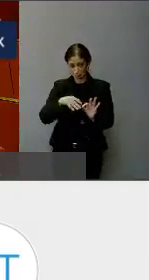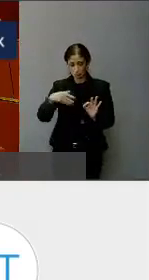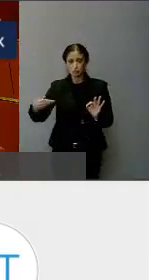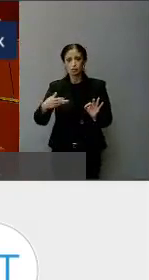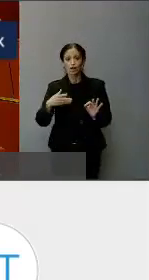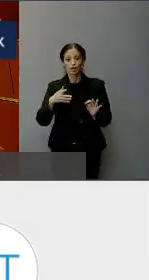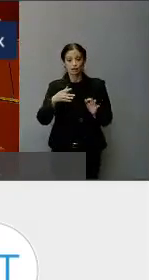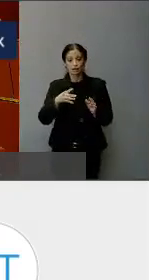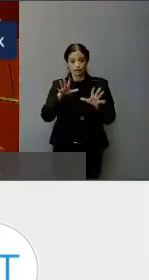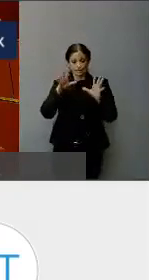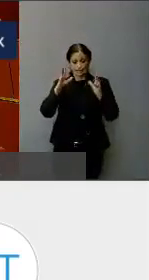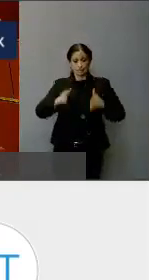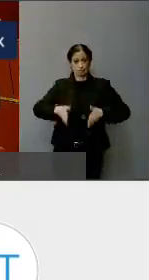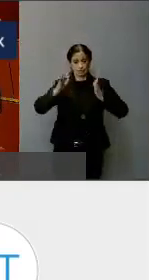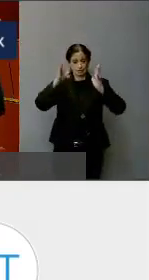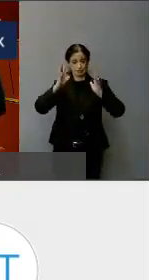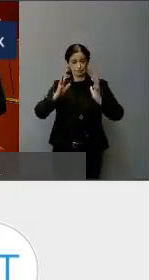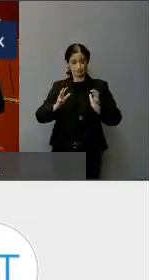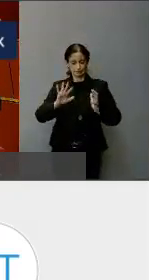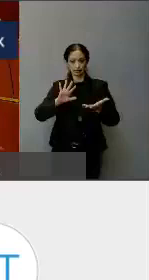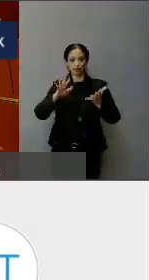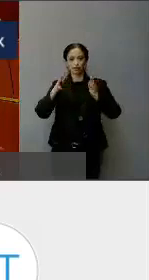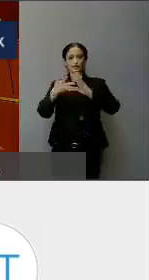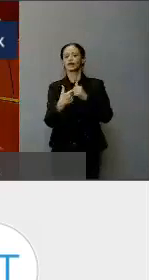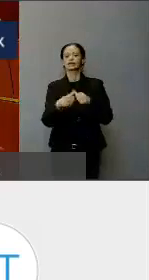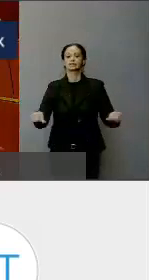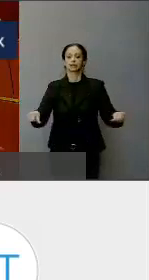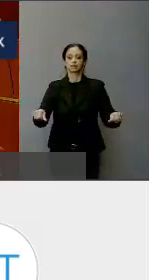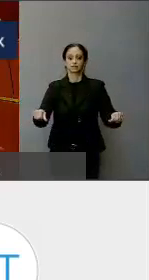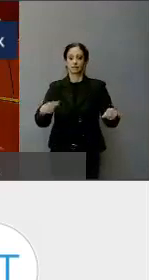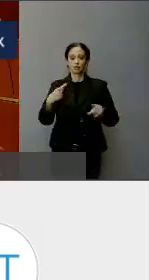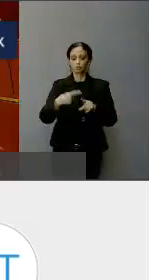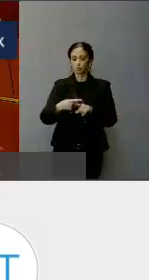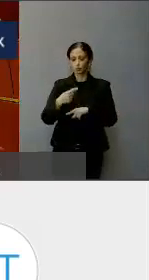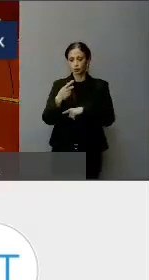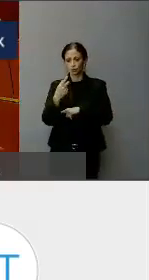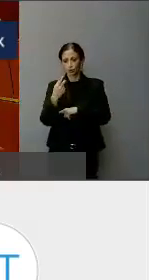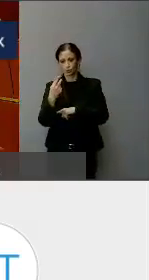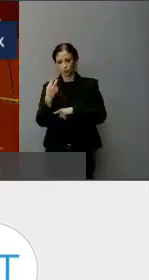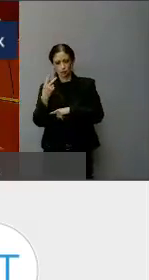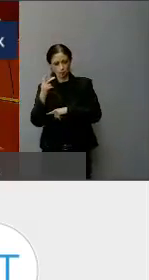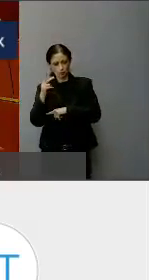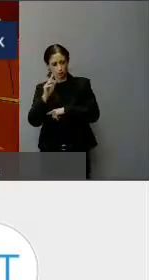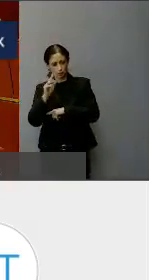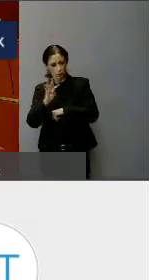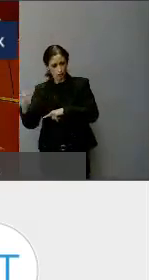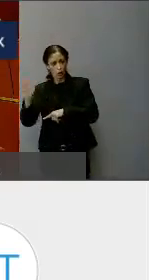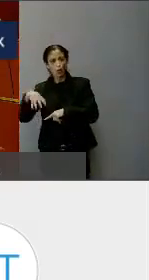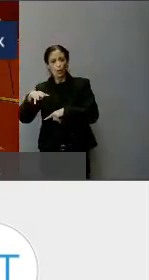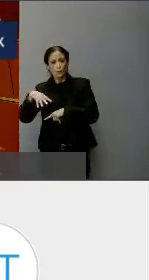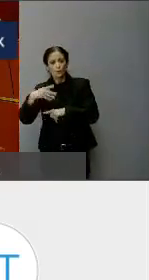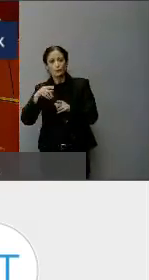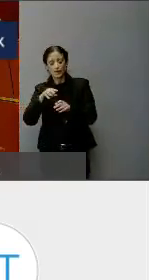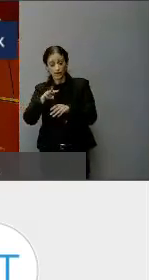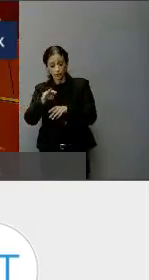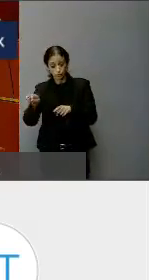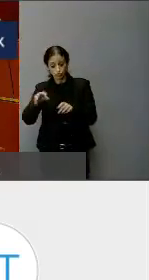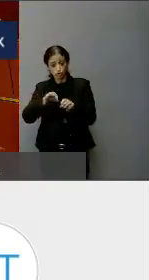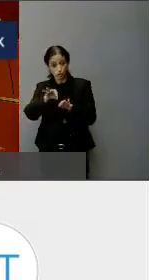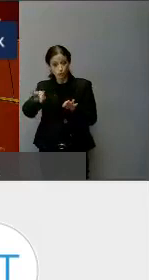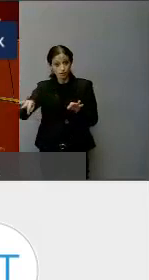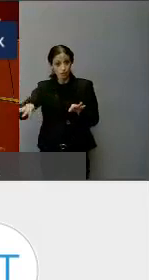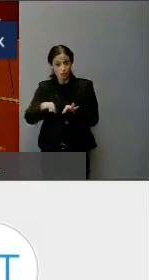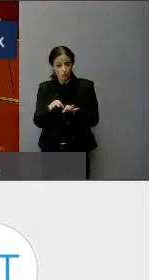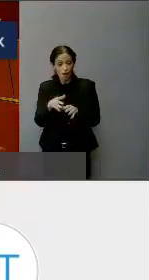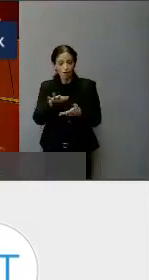residenti e poi abbiamo 4.800 metri quadri di residenze esistenti che potranno ottenere l'aumento